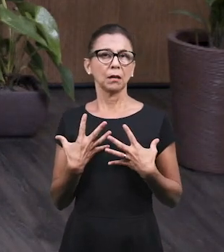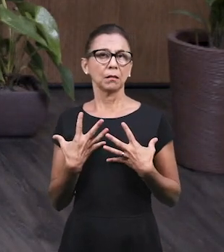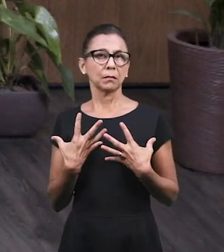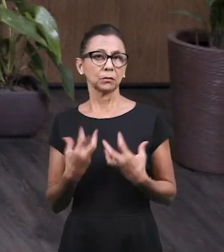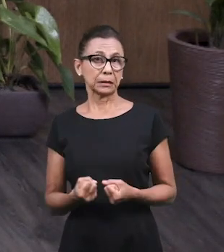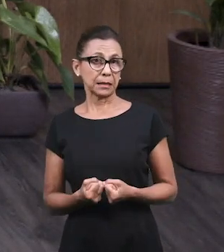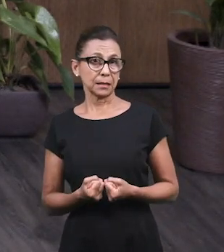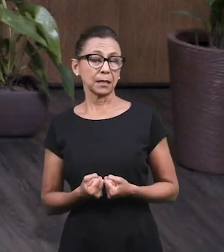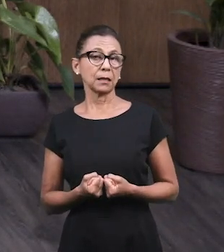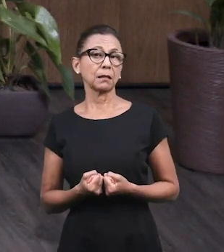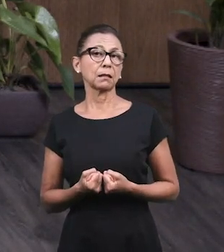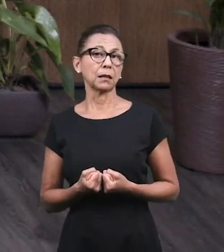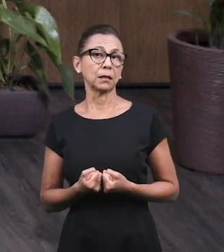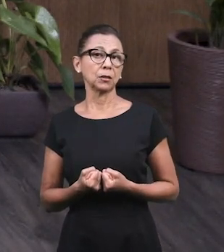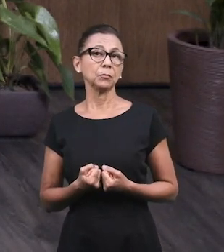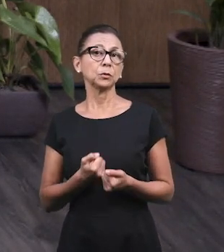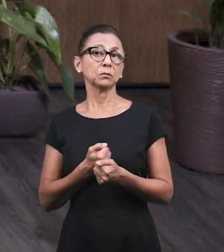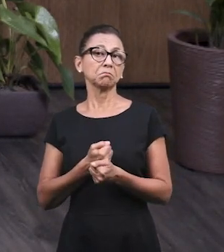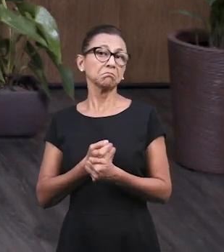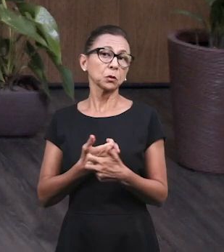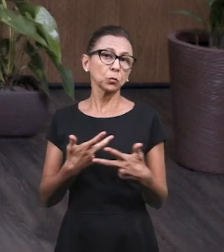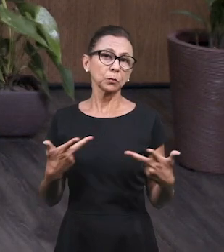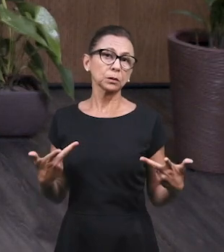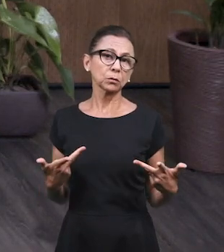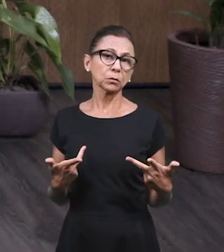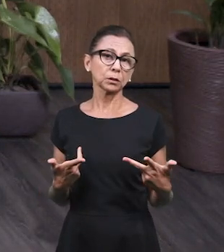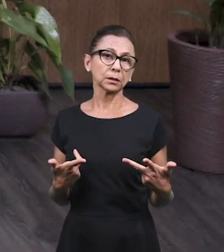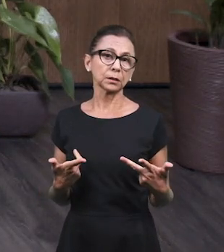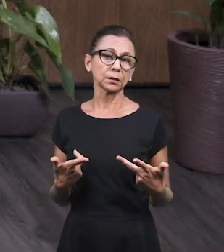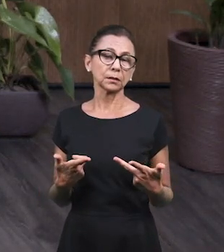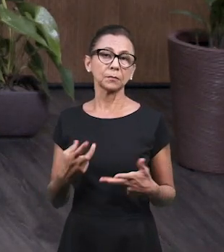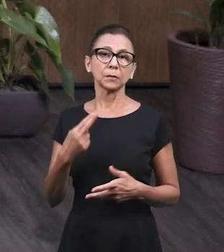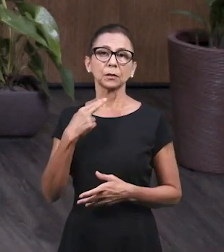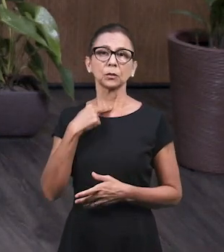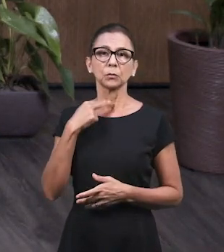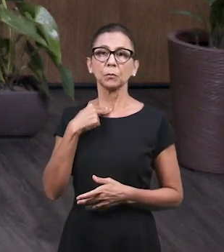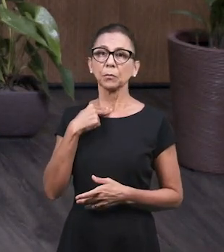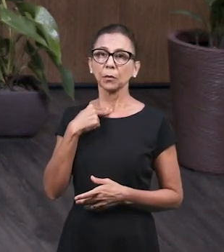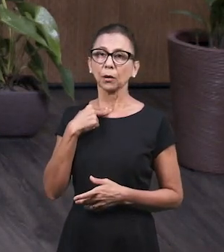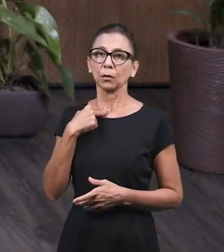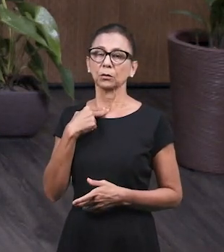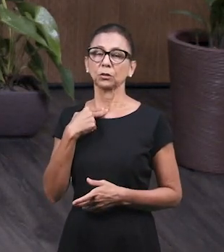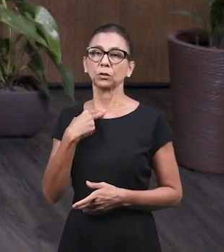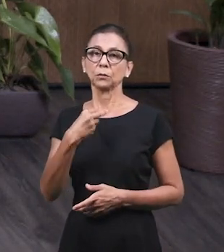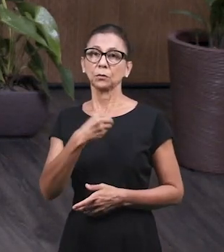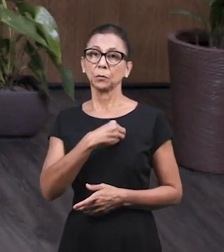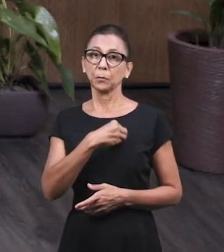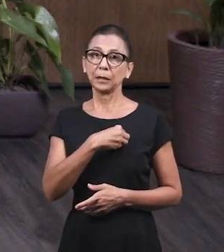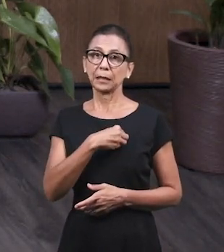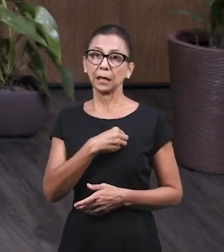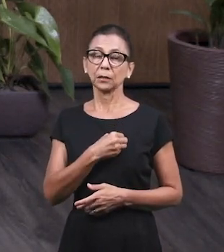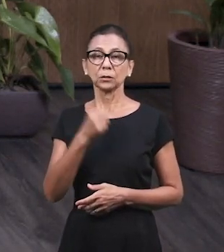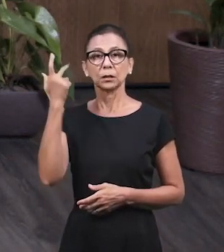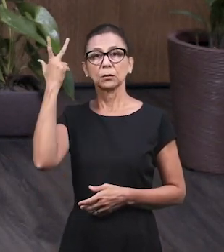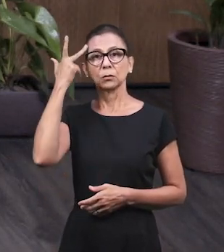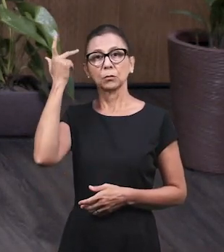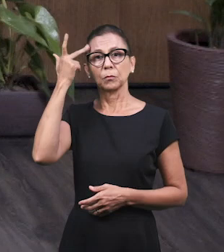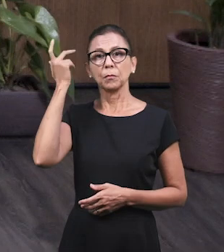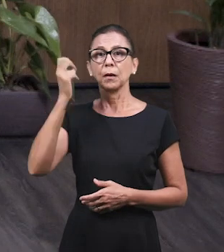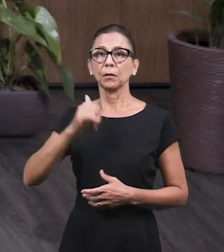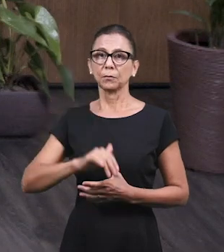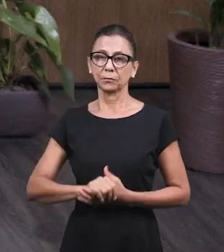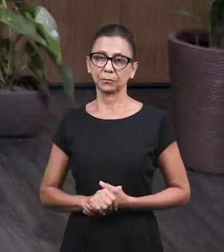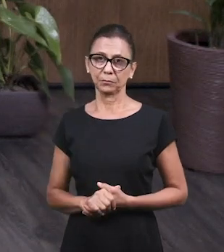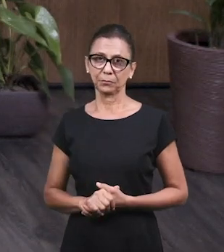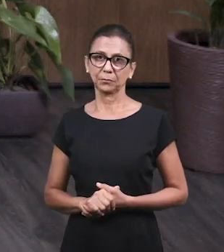de donc ce sentiment inconfortable peut même venir sur nous, mais ne peut pas devenir un péché. Que le soleil ne se couche pas